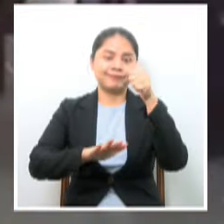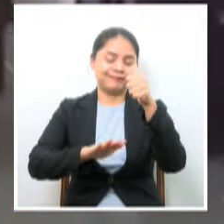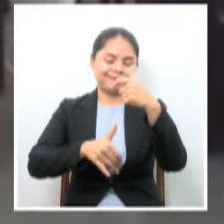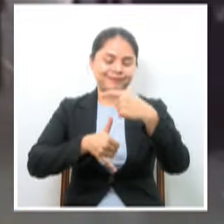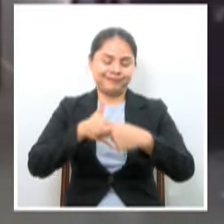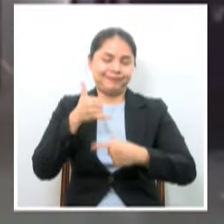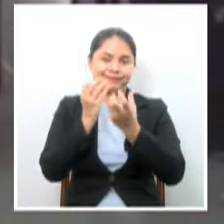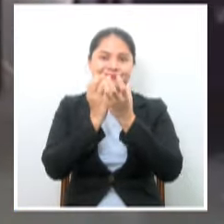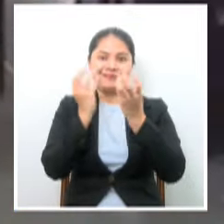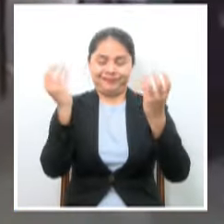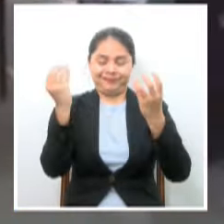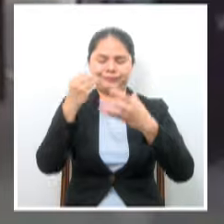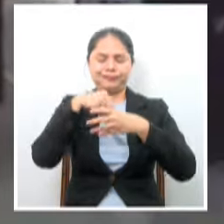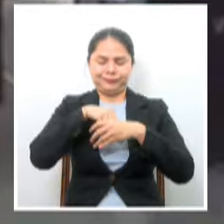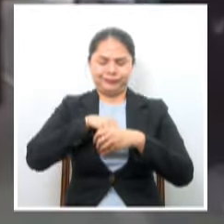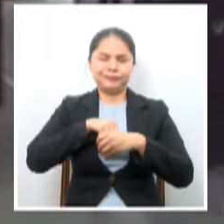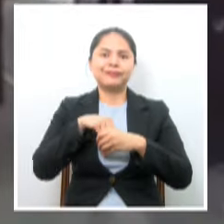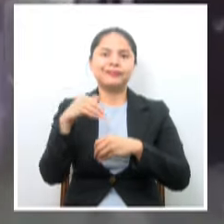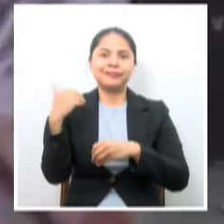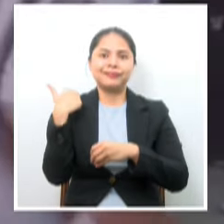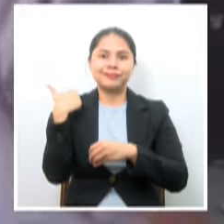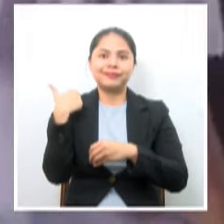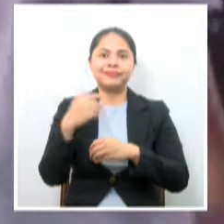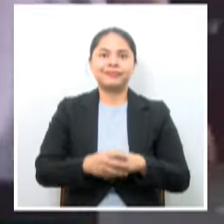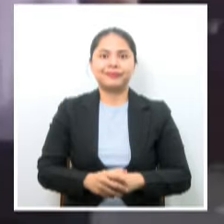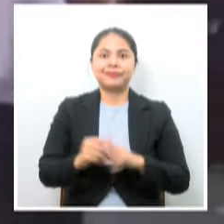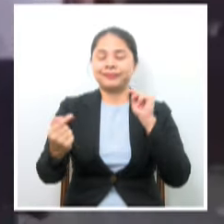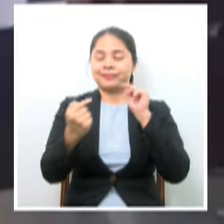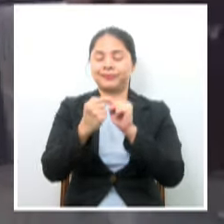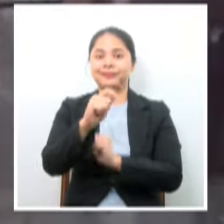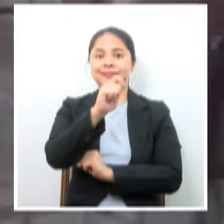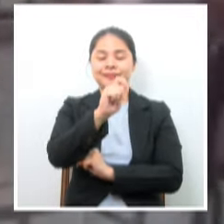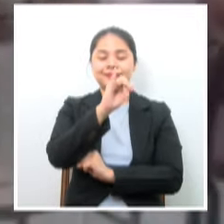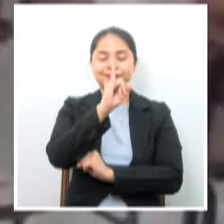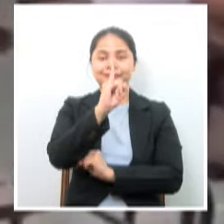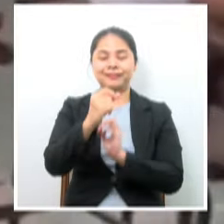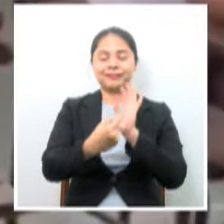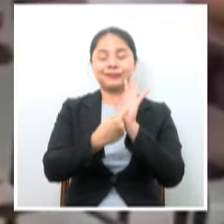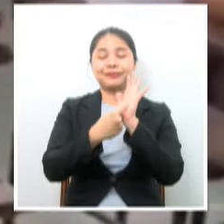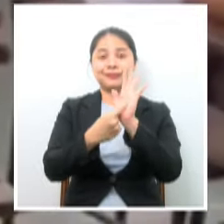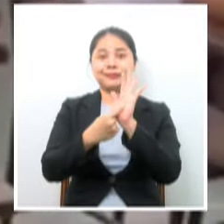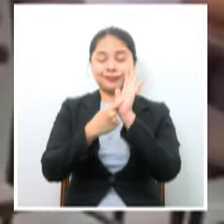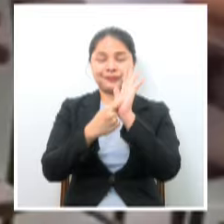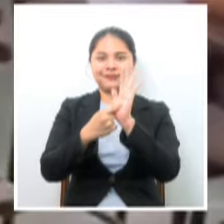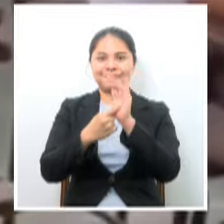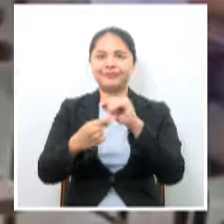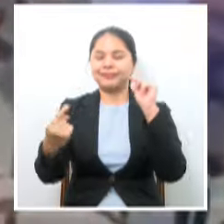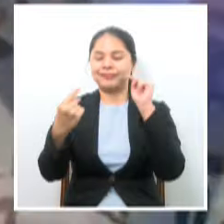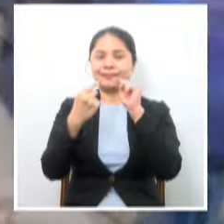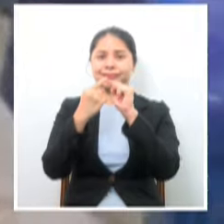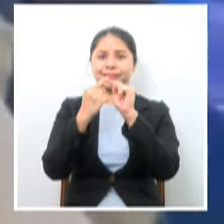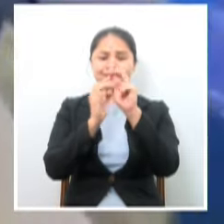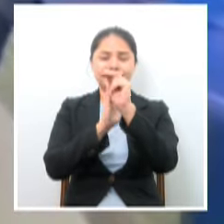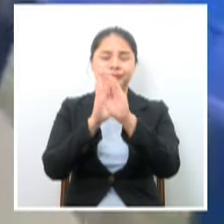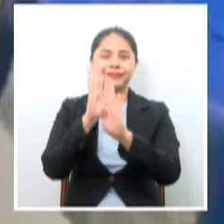มสู่ทักษะอาชีพ A Love AI Model สนองพระบรมราโชบายด้าน